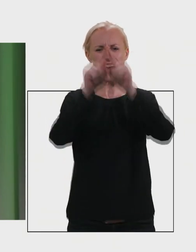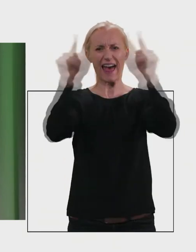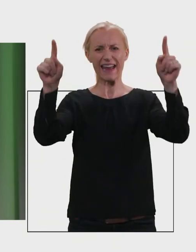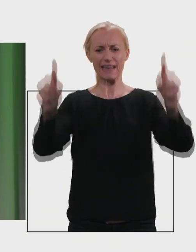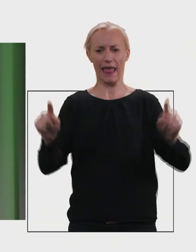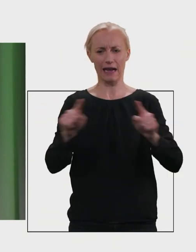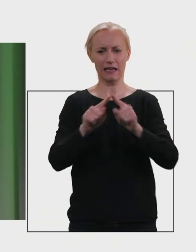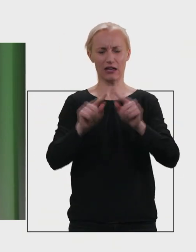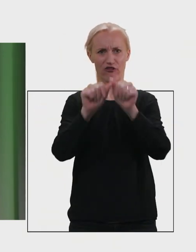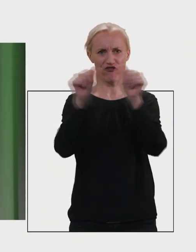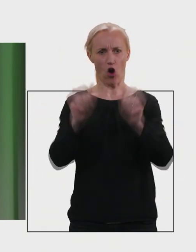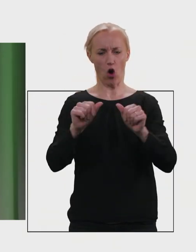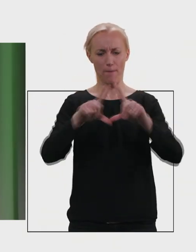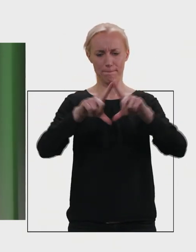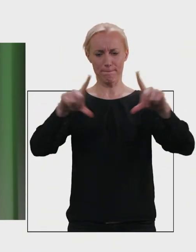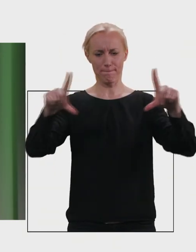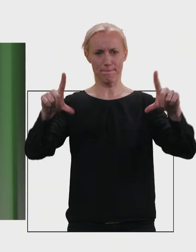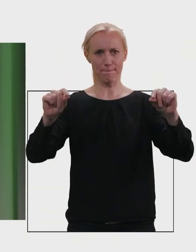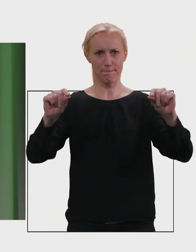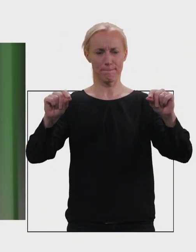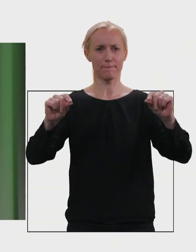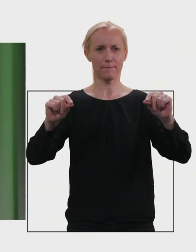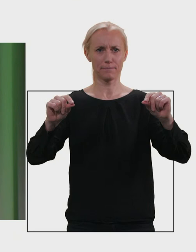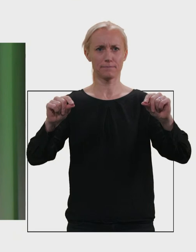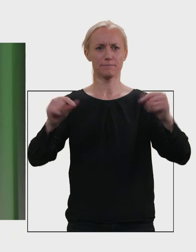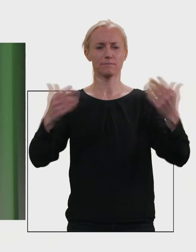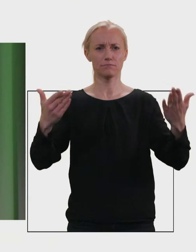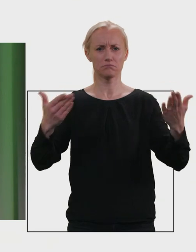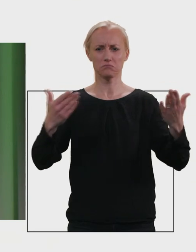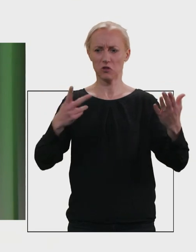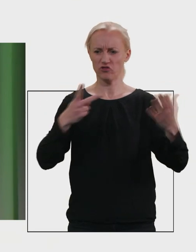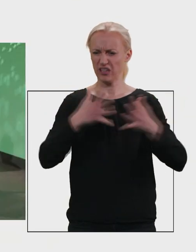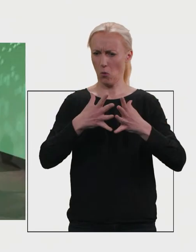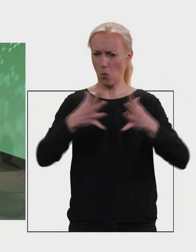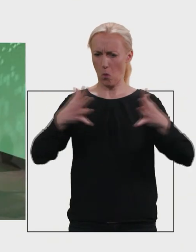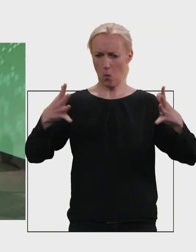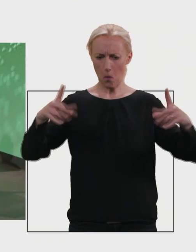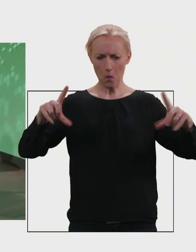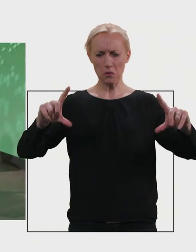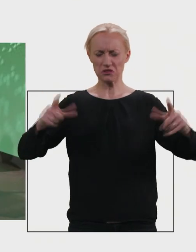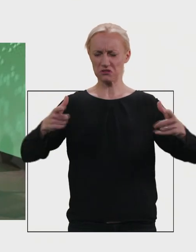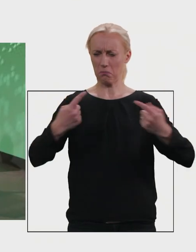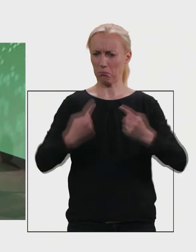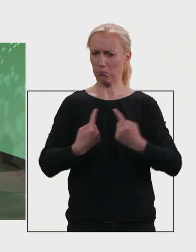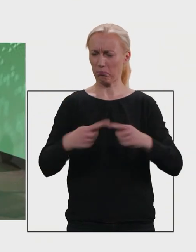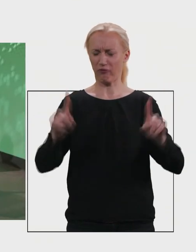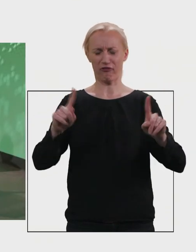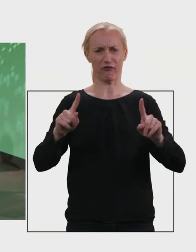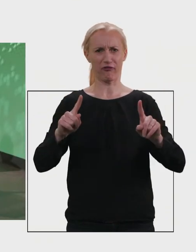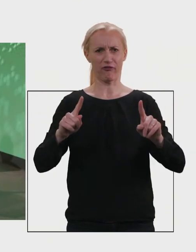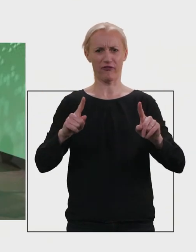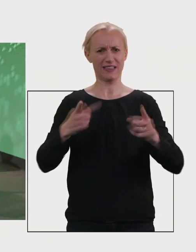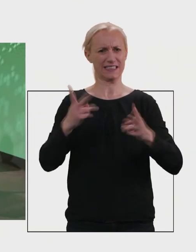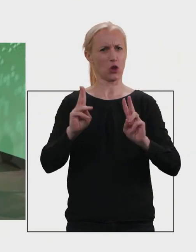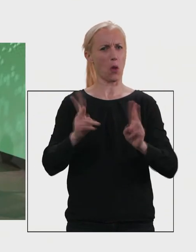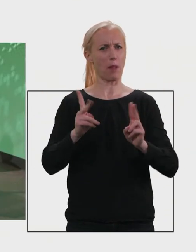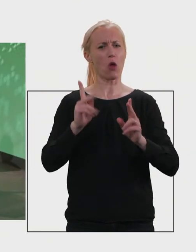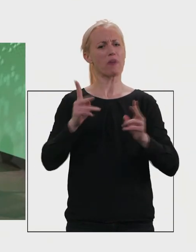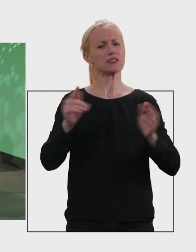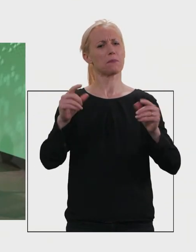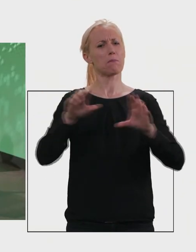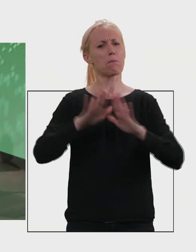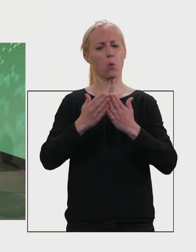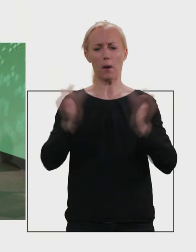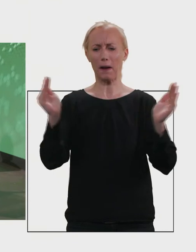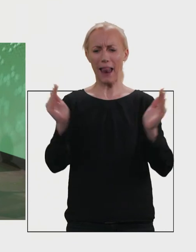also, es scheint einem erstmal recht groß. Also ungewöhnlich groß für das, was man normalerweise bei Büchern kennt.